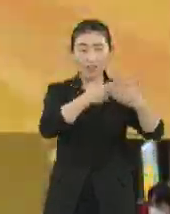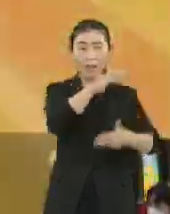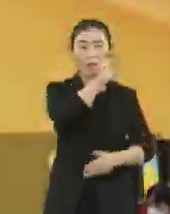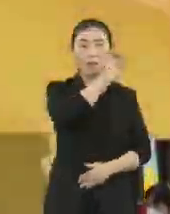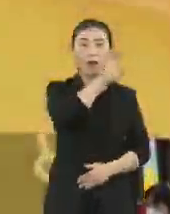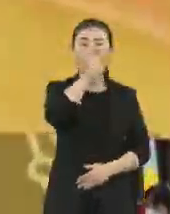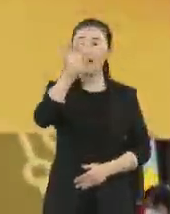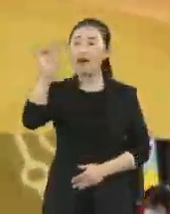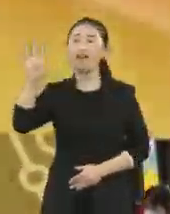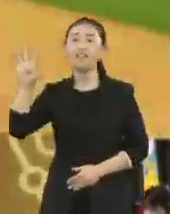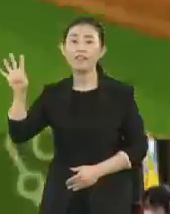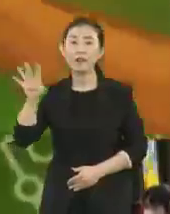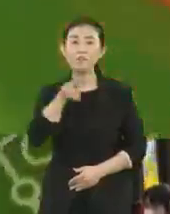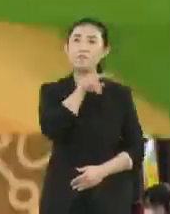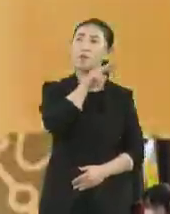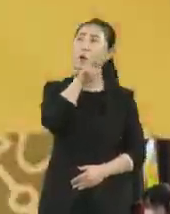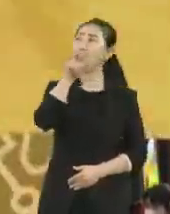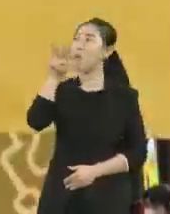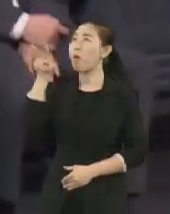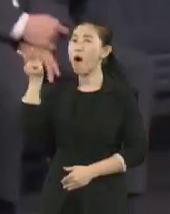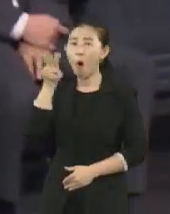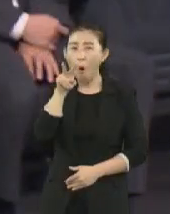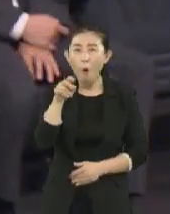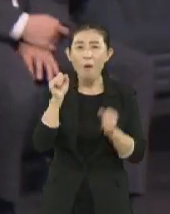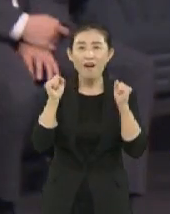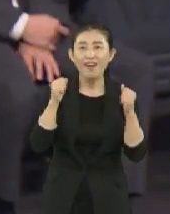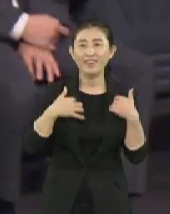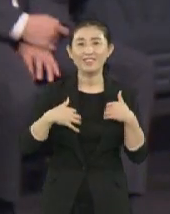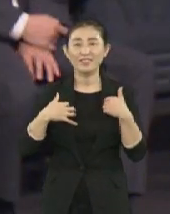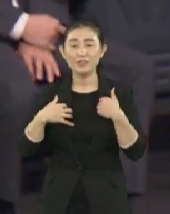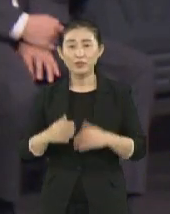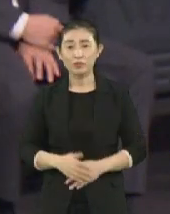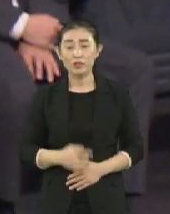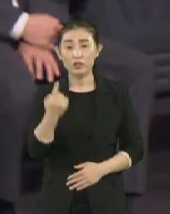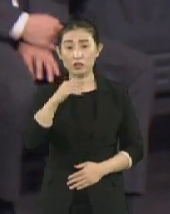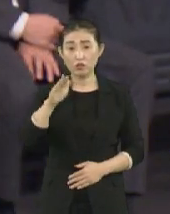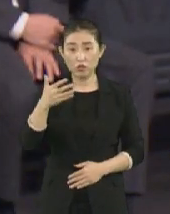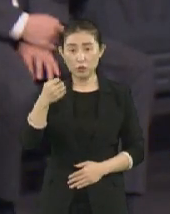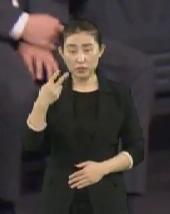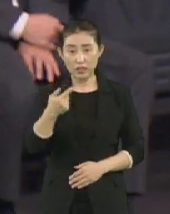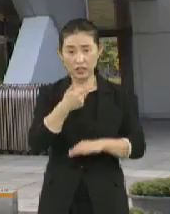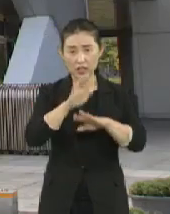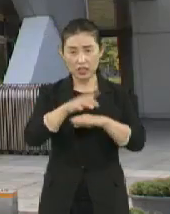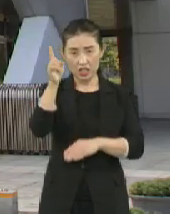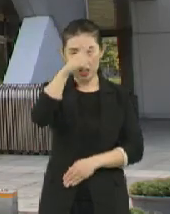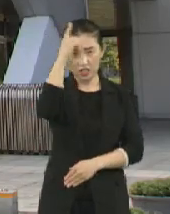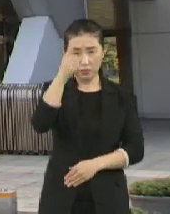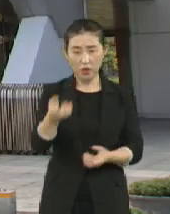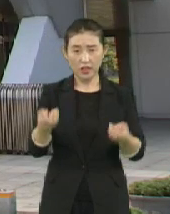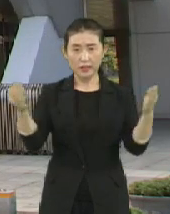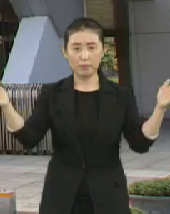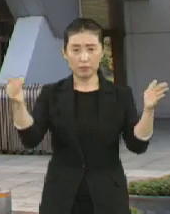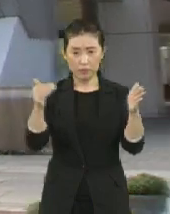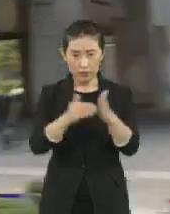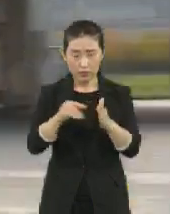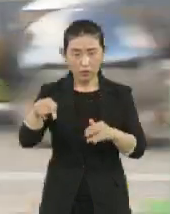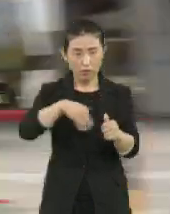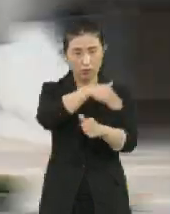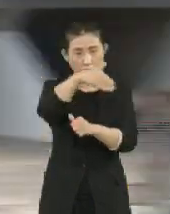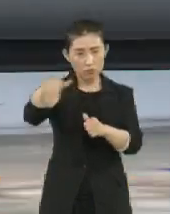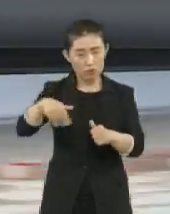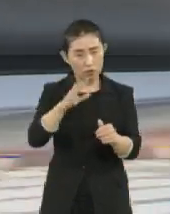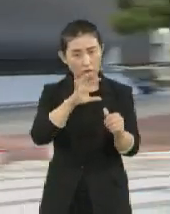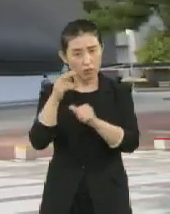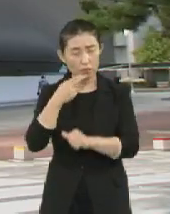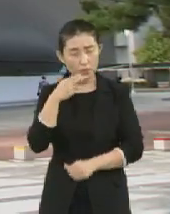통해 흥미진진하게 경기를 지켜보며 응원합니다. 1993년 대전 엑스포를 치른 뒤 이렇다 한 쓸모를